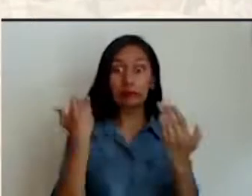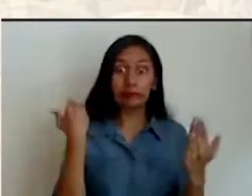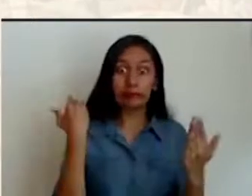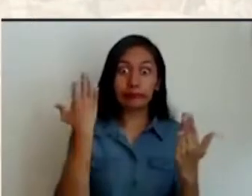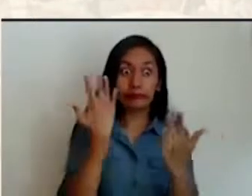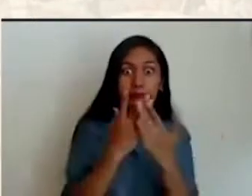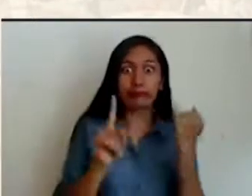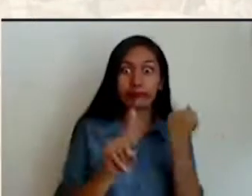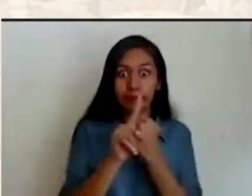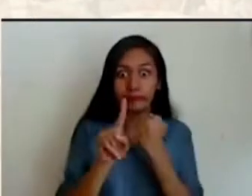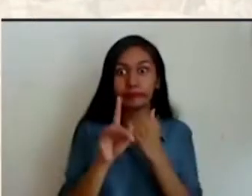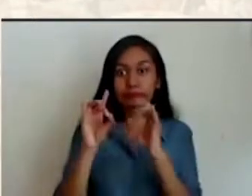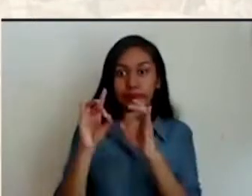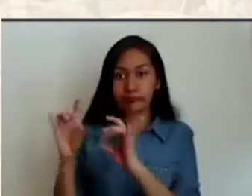pestilencias.